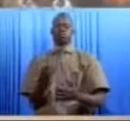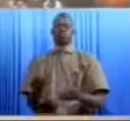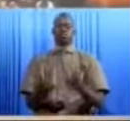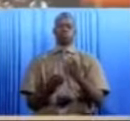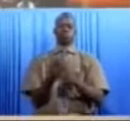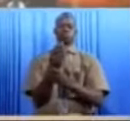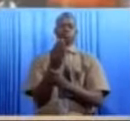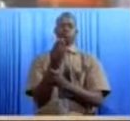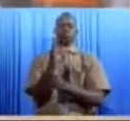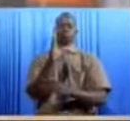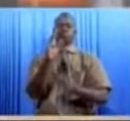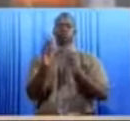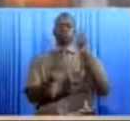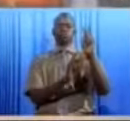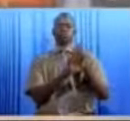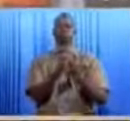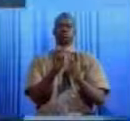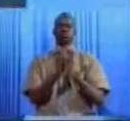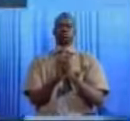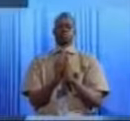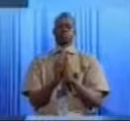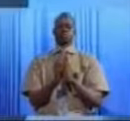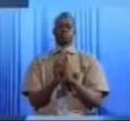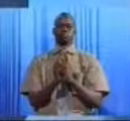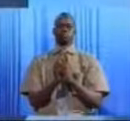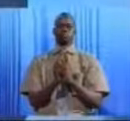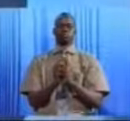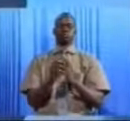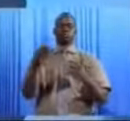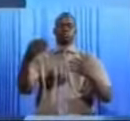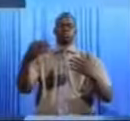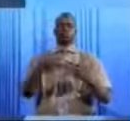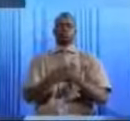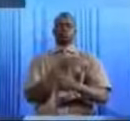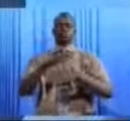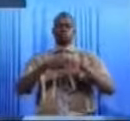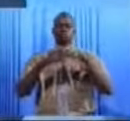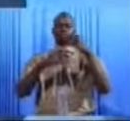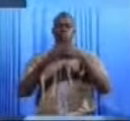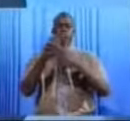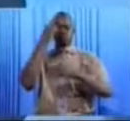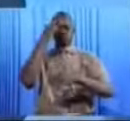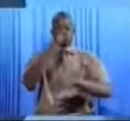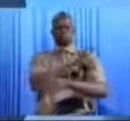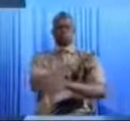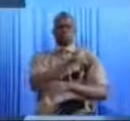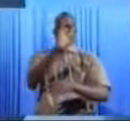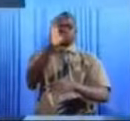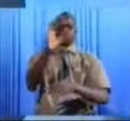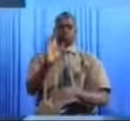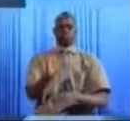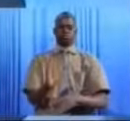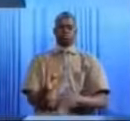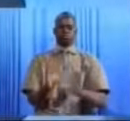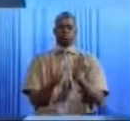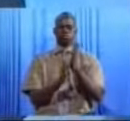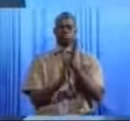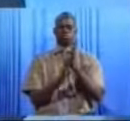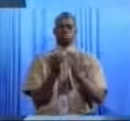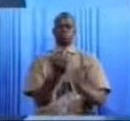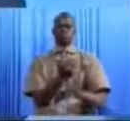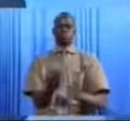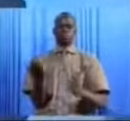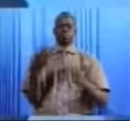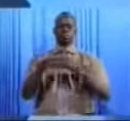l'épanouissement de sa population une nouvelle un facile tu pour renforcer la capacité de scolarisation des enfants